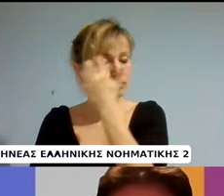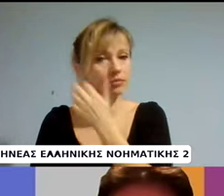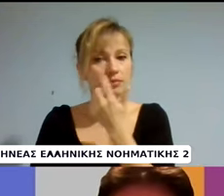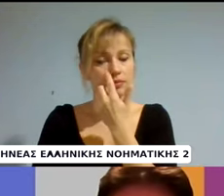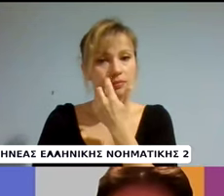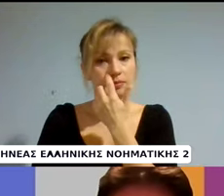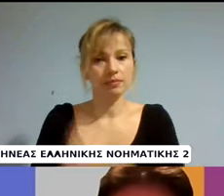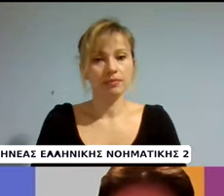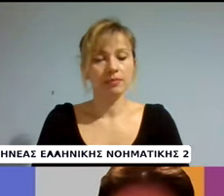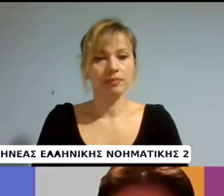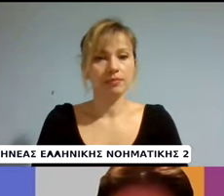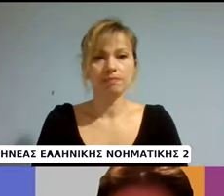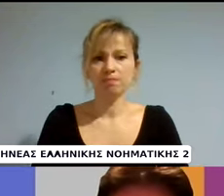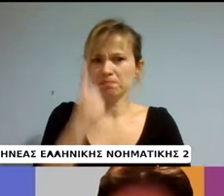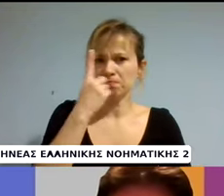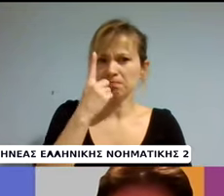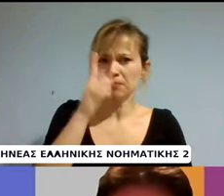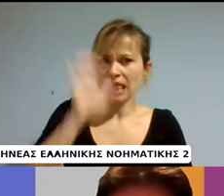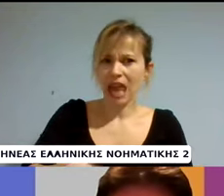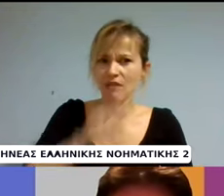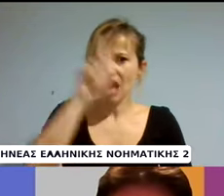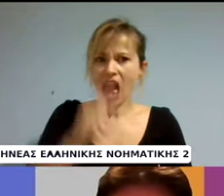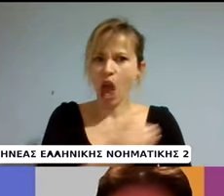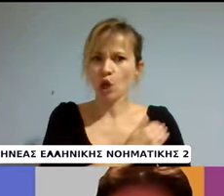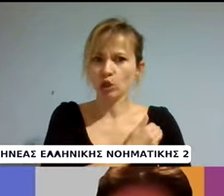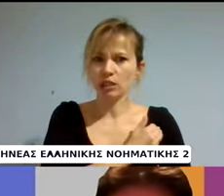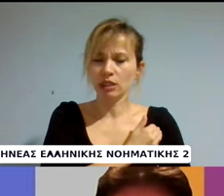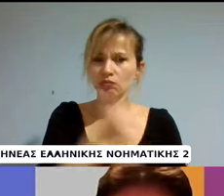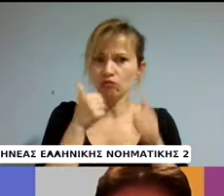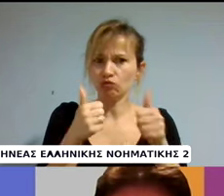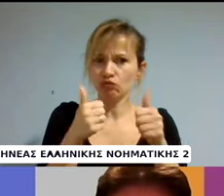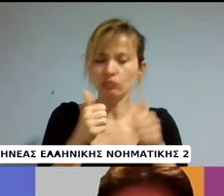Ίσως έχουμε χρόνο για μια ερωτησούλα ακόμα.